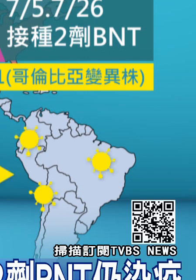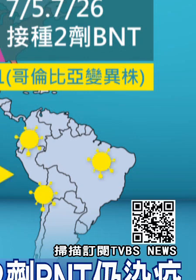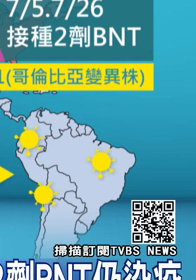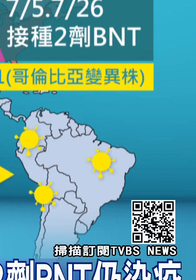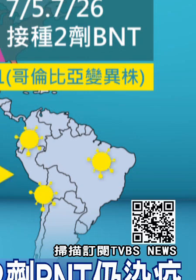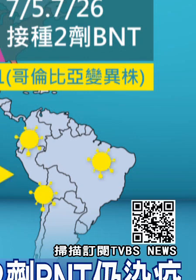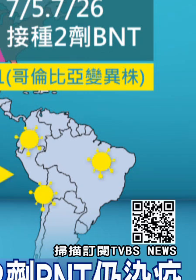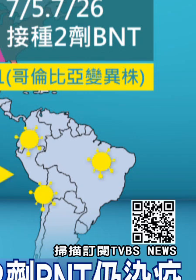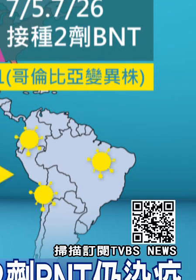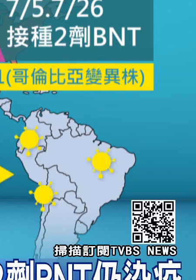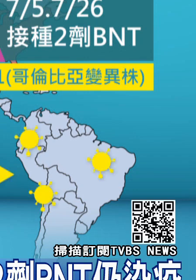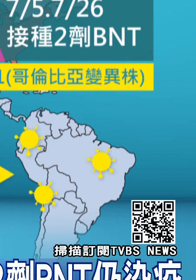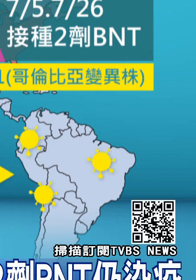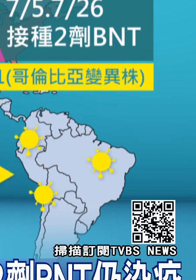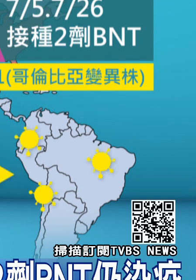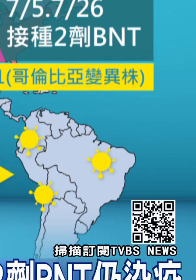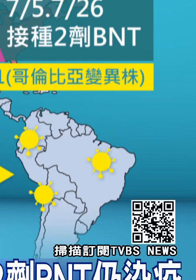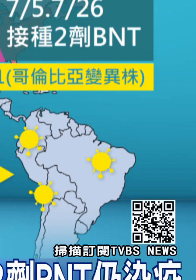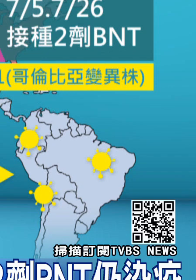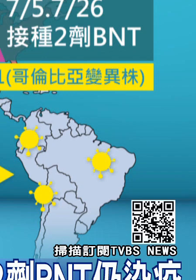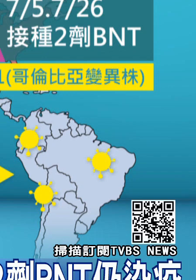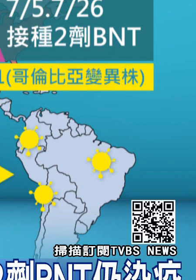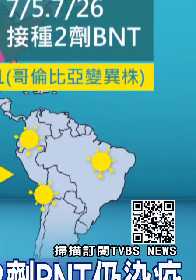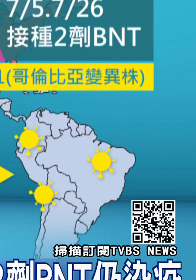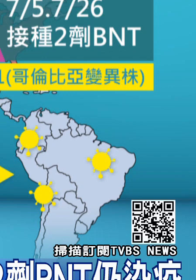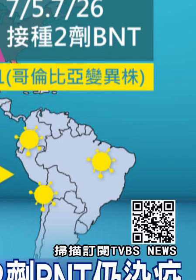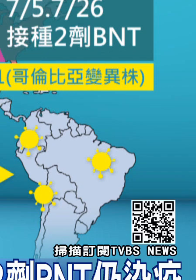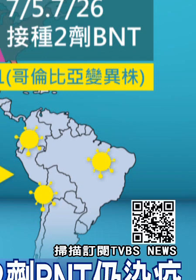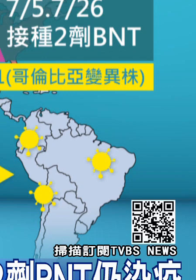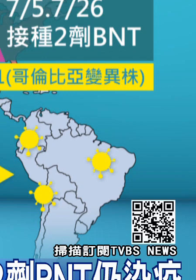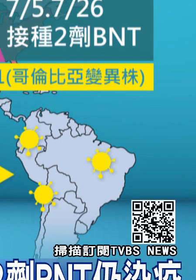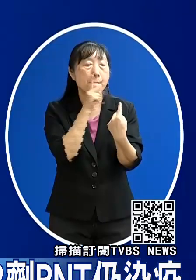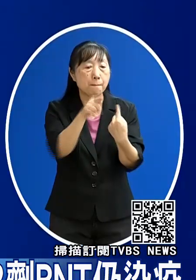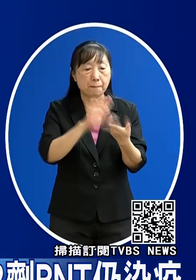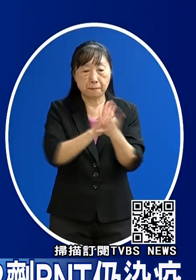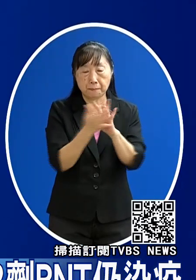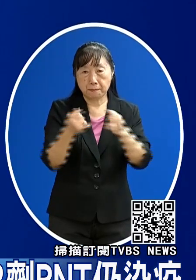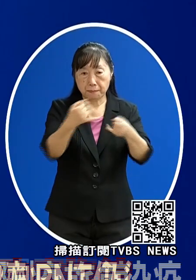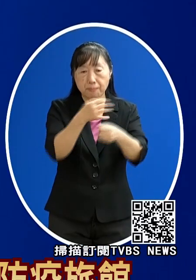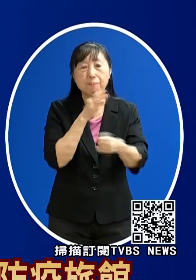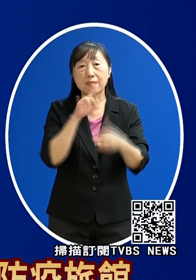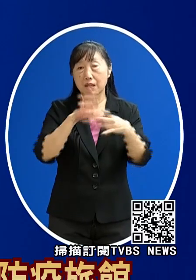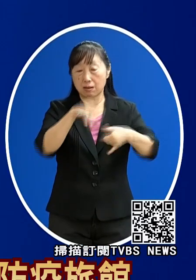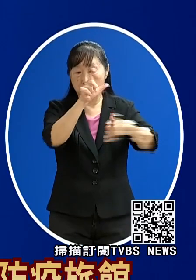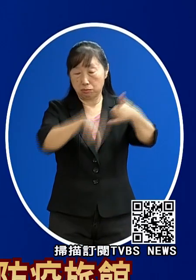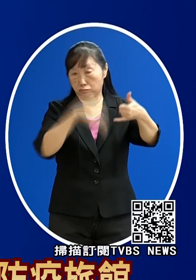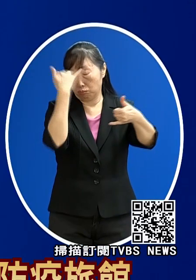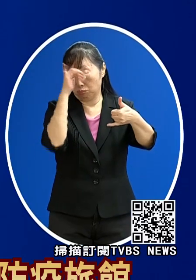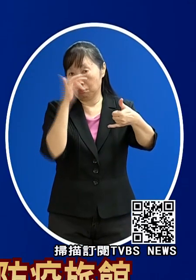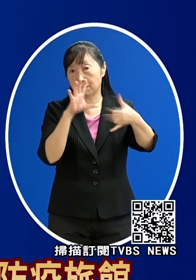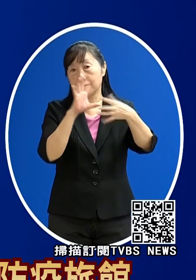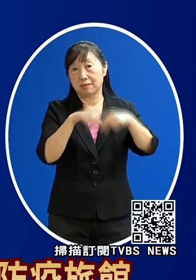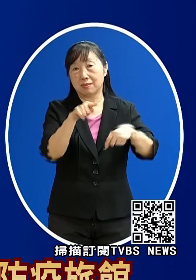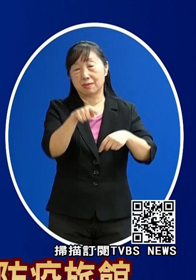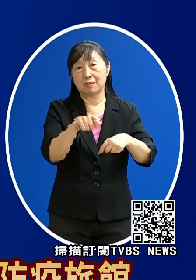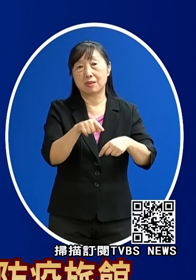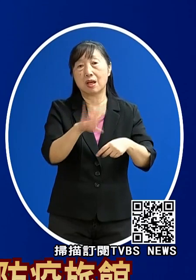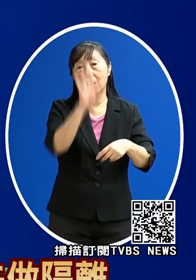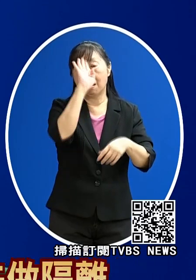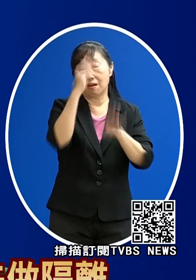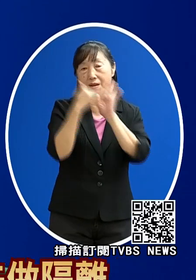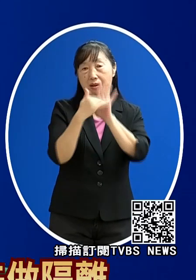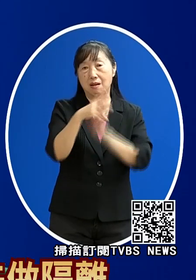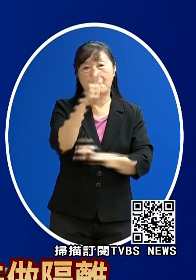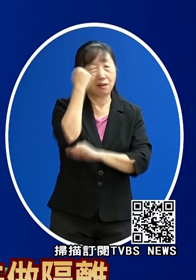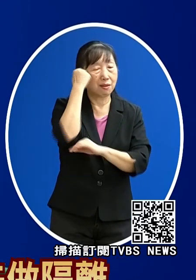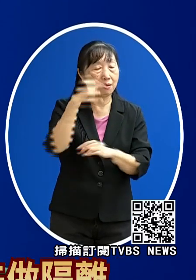变异株。而美国大约有2%哥伦比亚变异株是从南美洲开始扩散， 因为它无症状，本来是从防疫旅馆转送到我